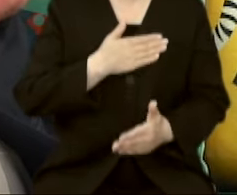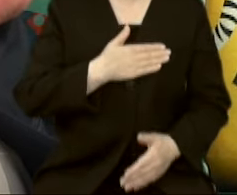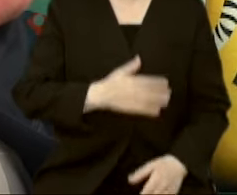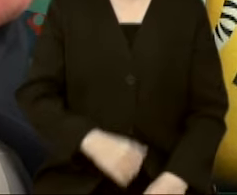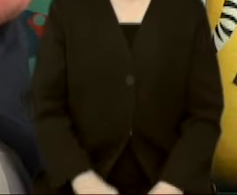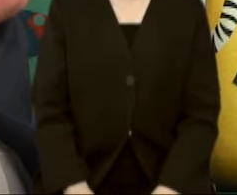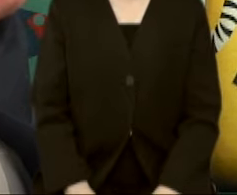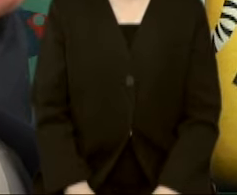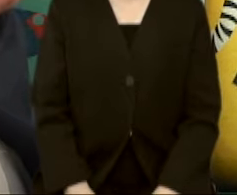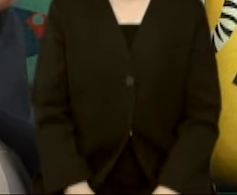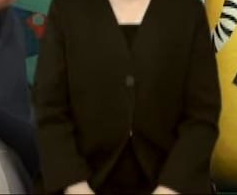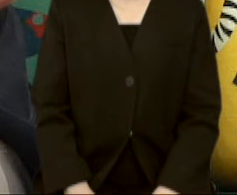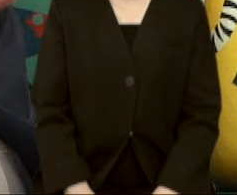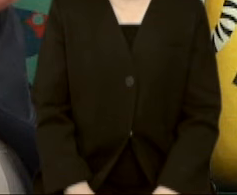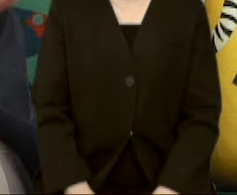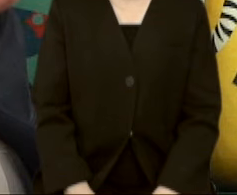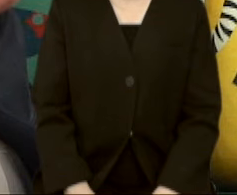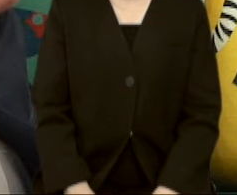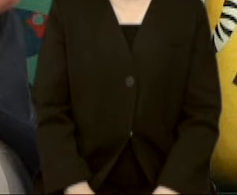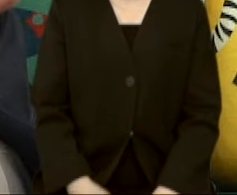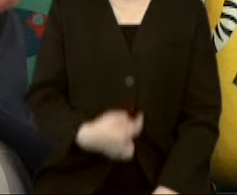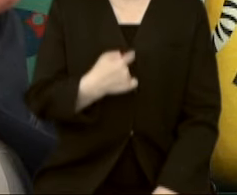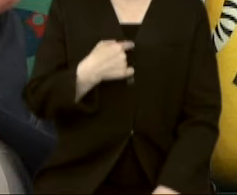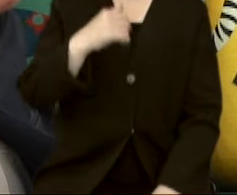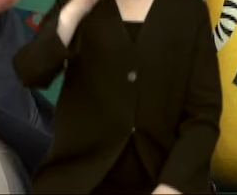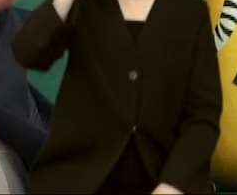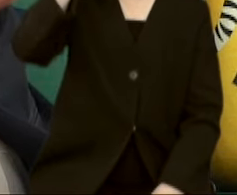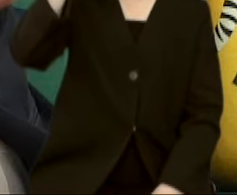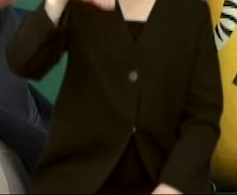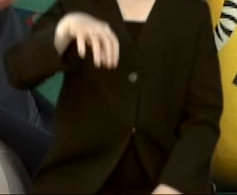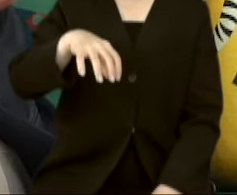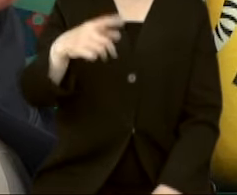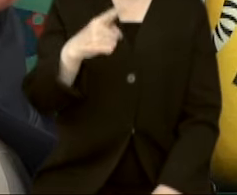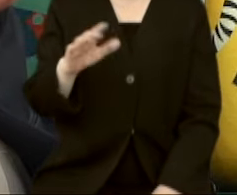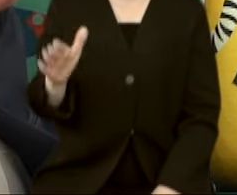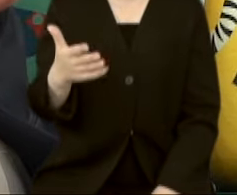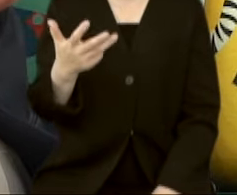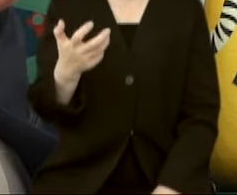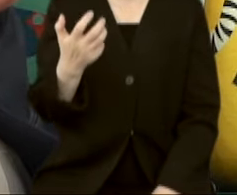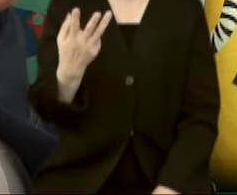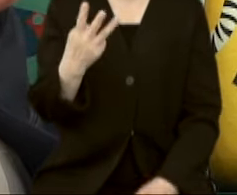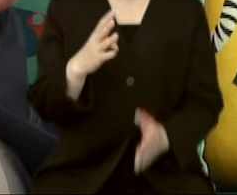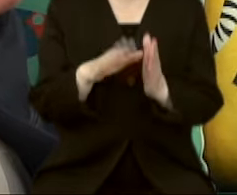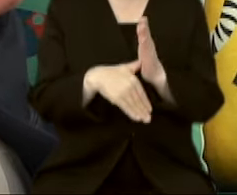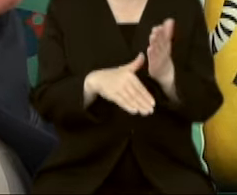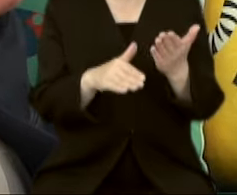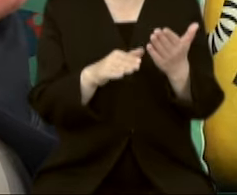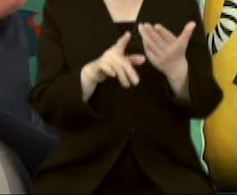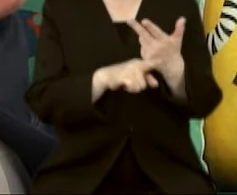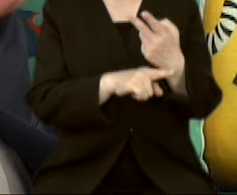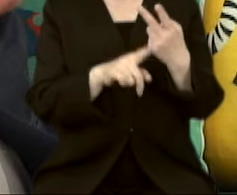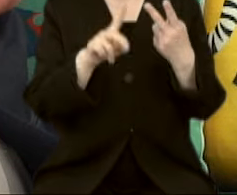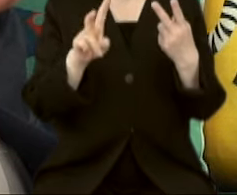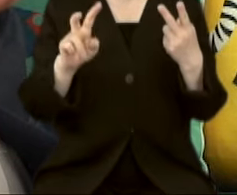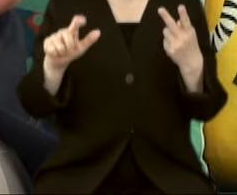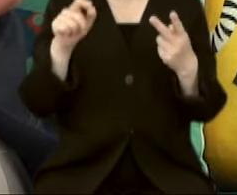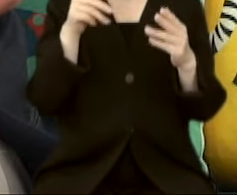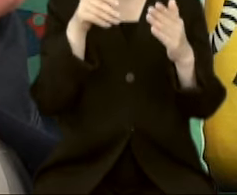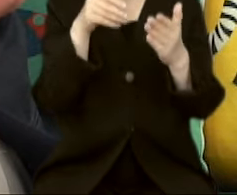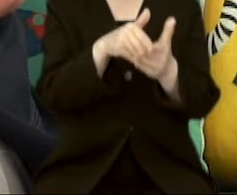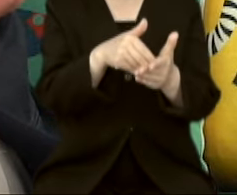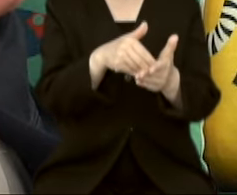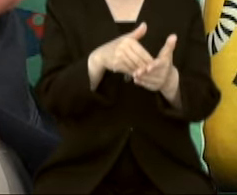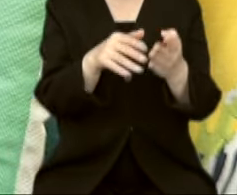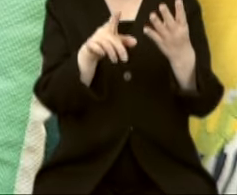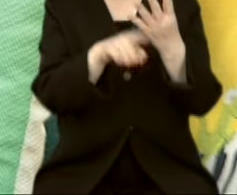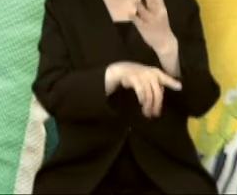한번 깨닫게 되는데요. 네. 제가 인도에 1987년 2월 25일에 도착했는데 4월